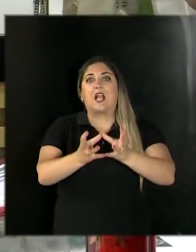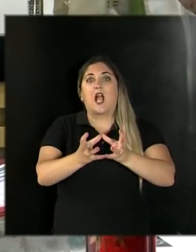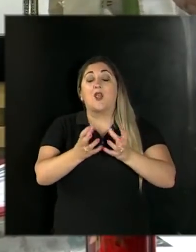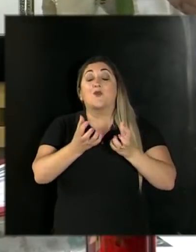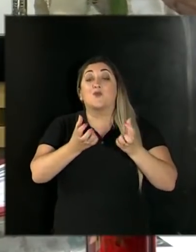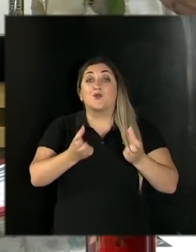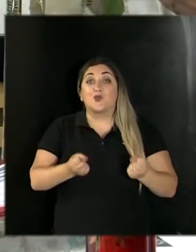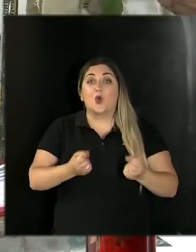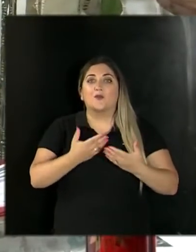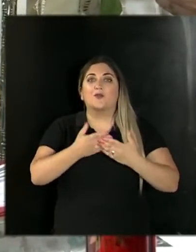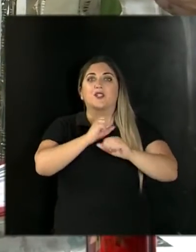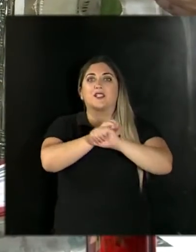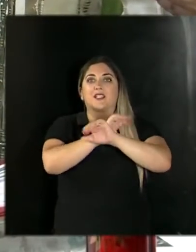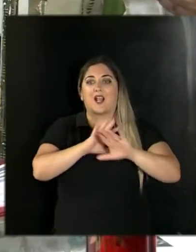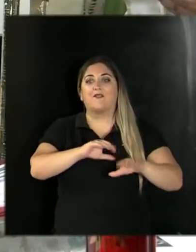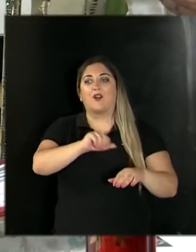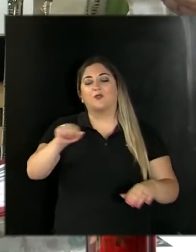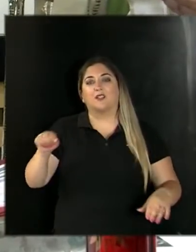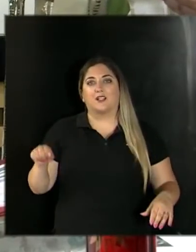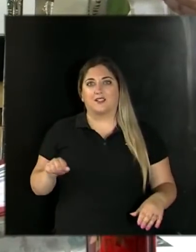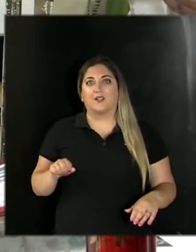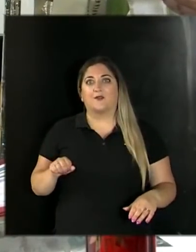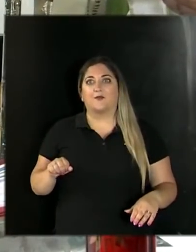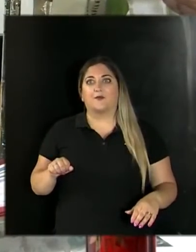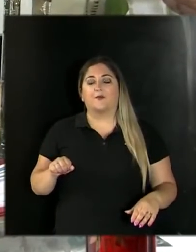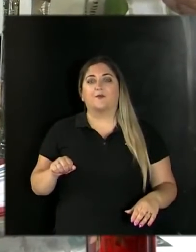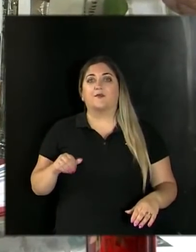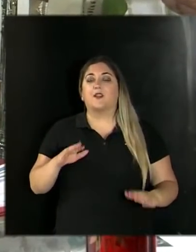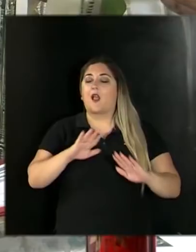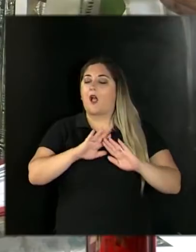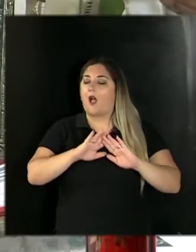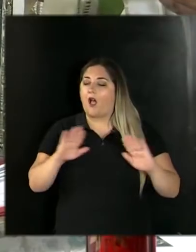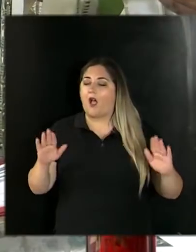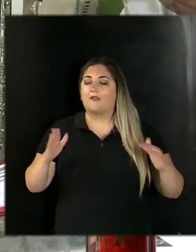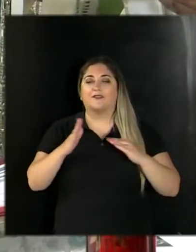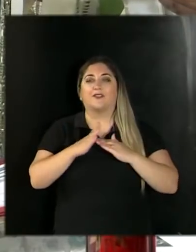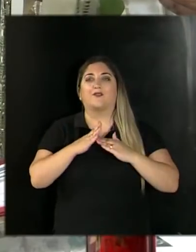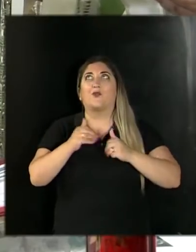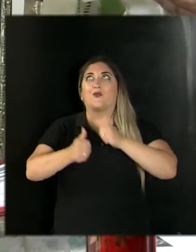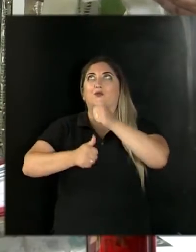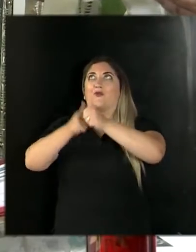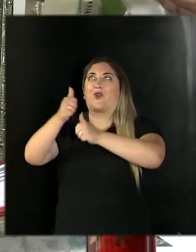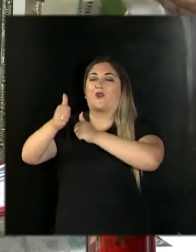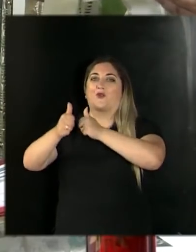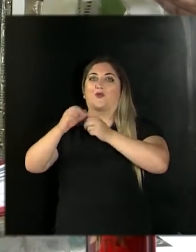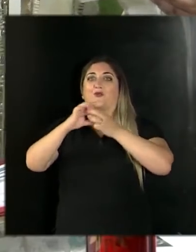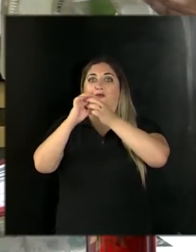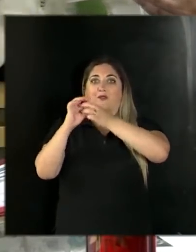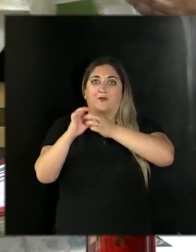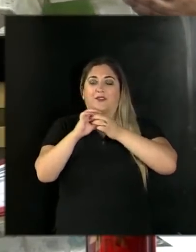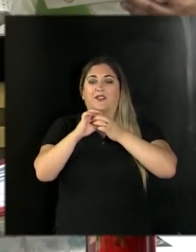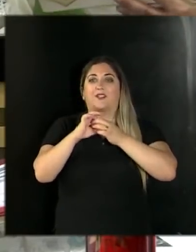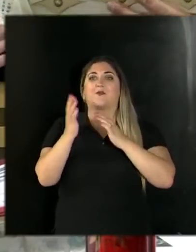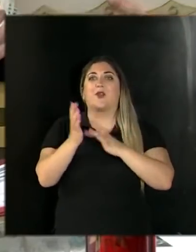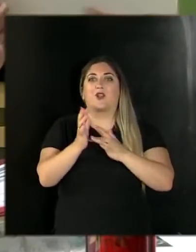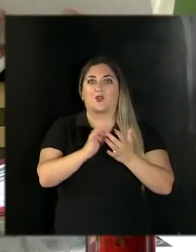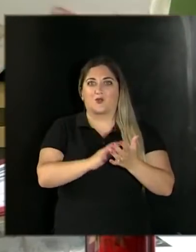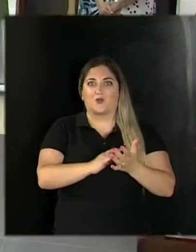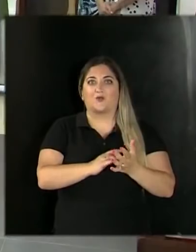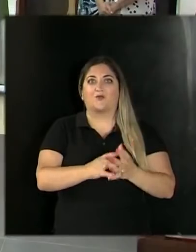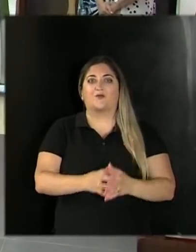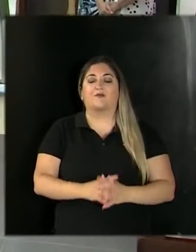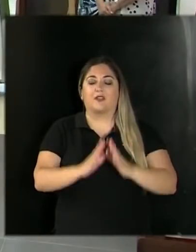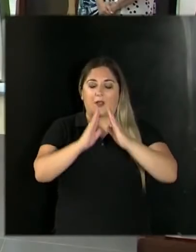meħtieġa għas-salvazzjoni tagħna li qatt ma nieqfu infaħruk bi Kristu Sina.